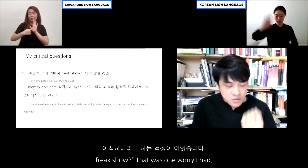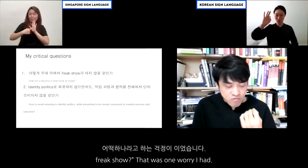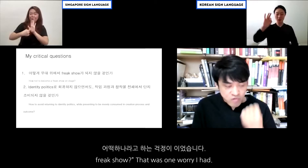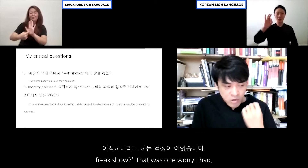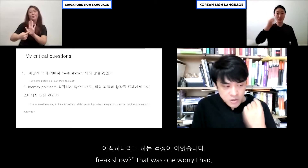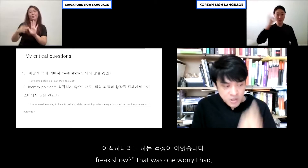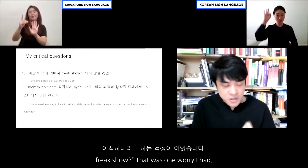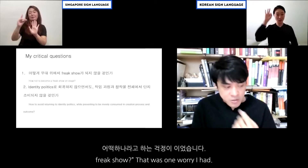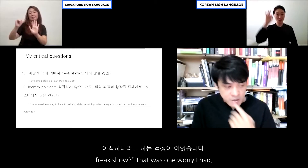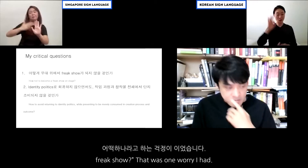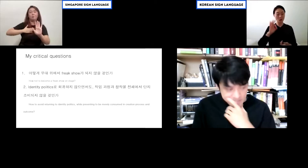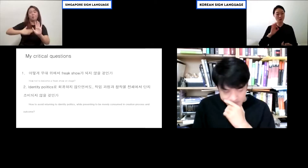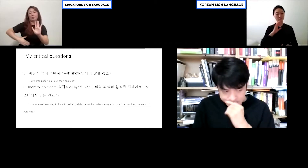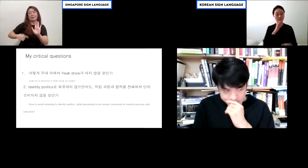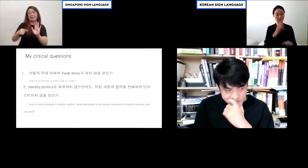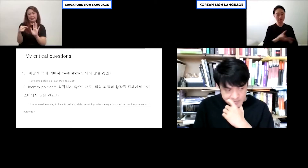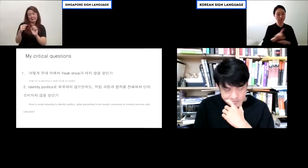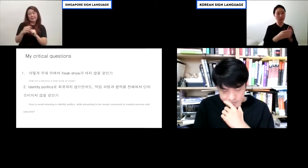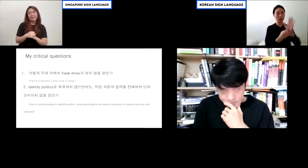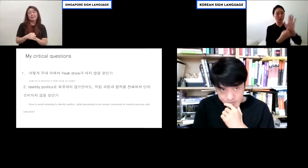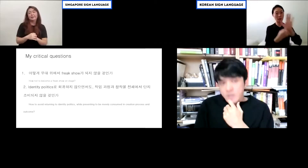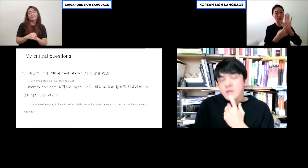하는 걱정이 있었습니다.